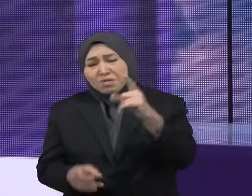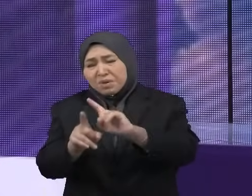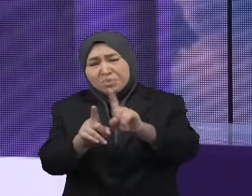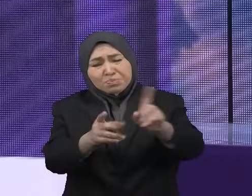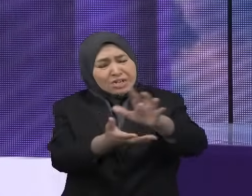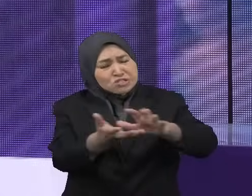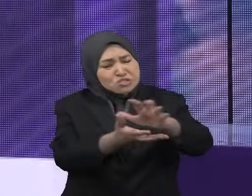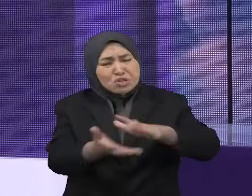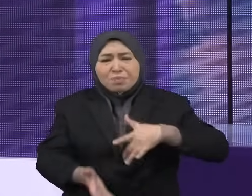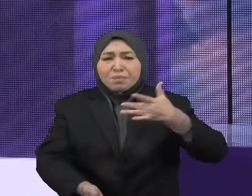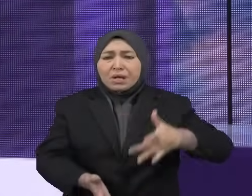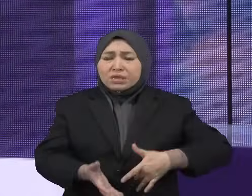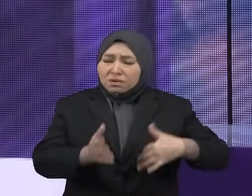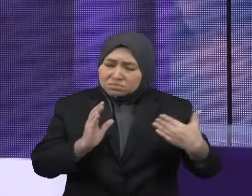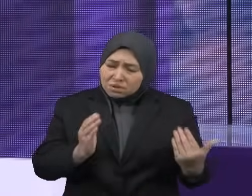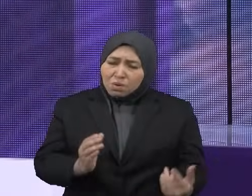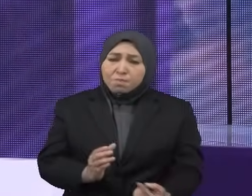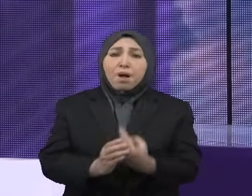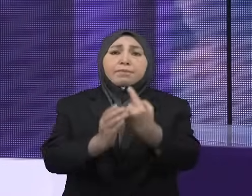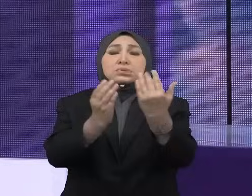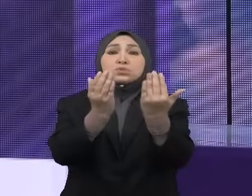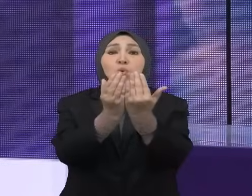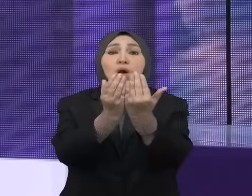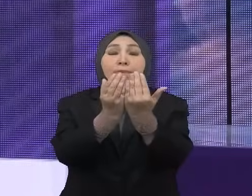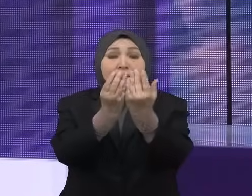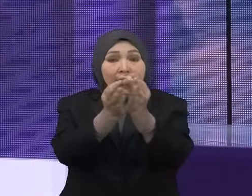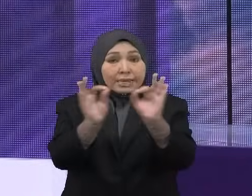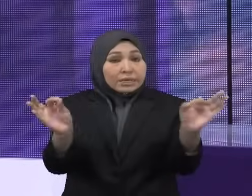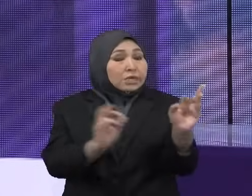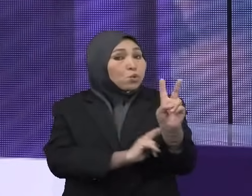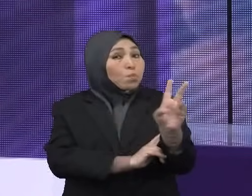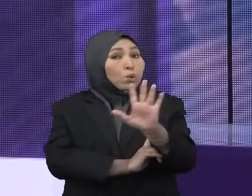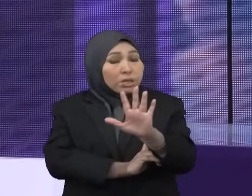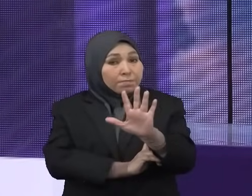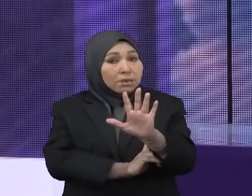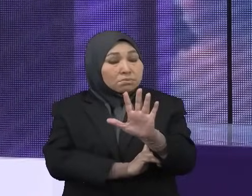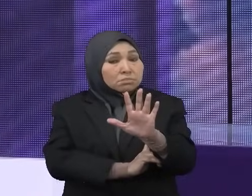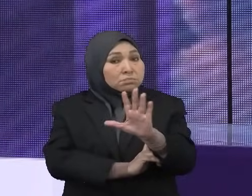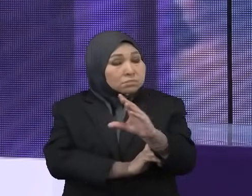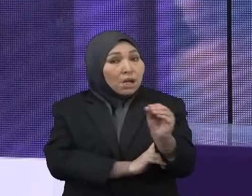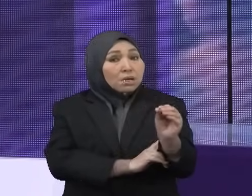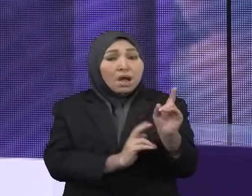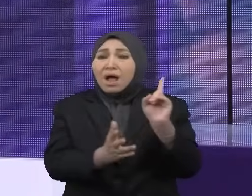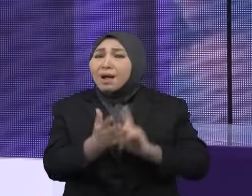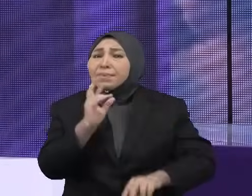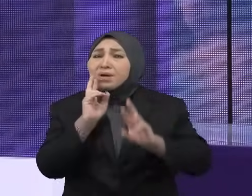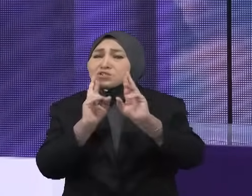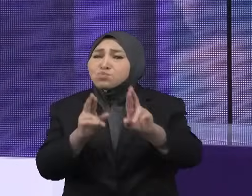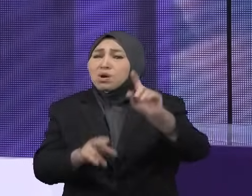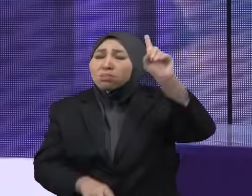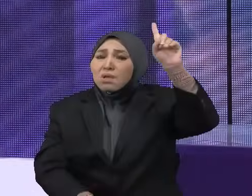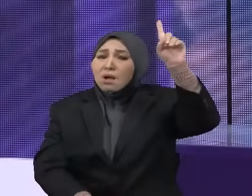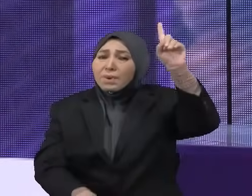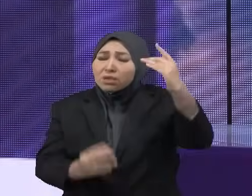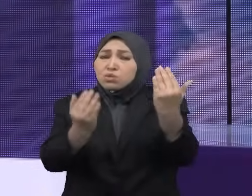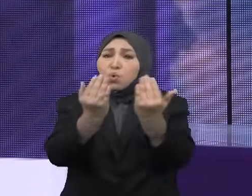situ. Terpacul doa yang diabadikan pada ayat yang ke-25. Dan apakah respon Allah kepada